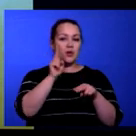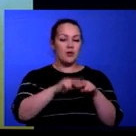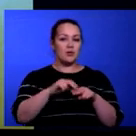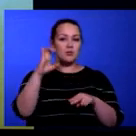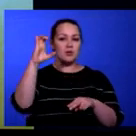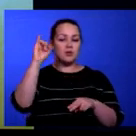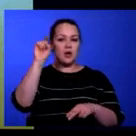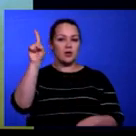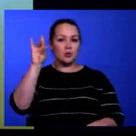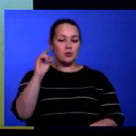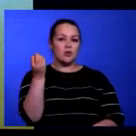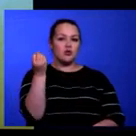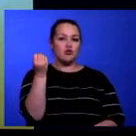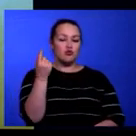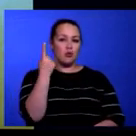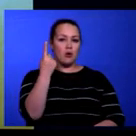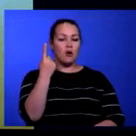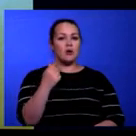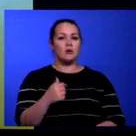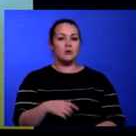еще одна репетиция